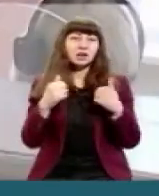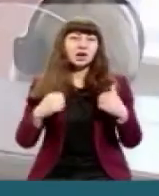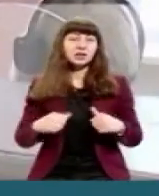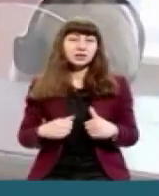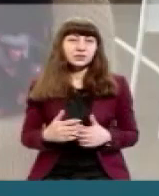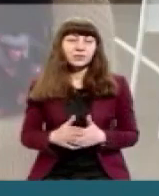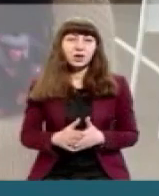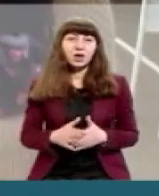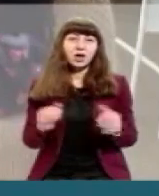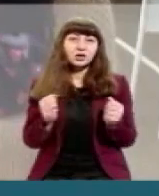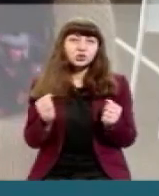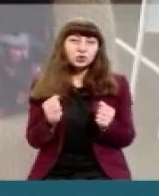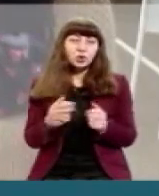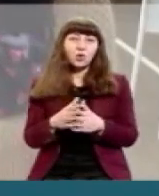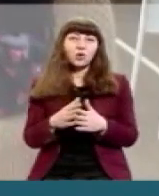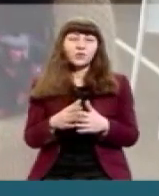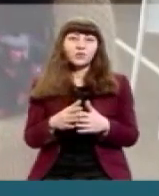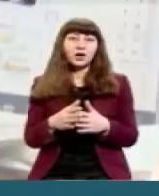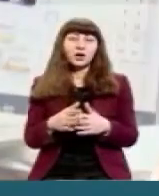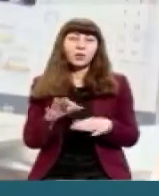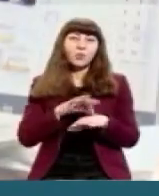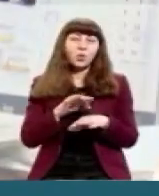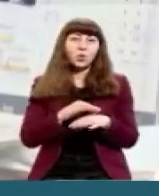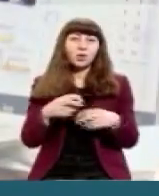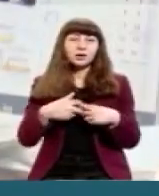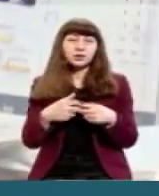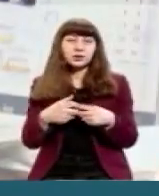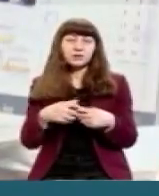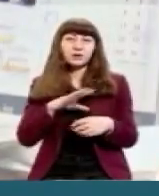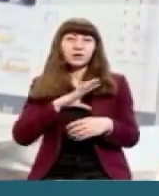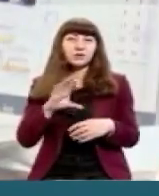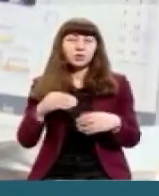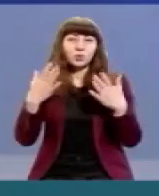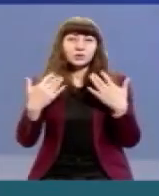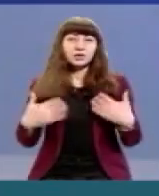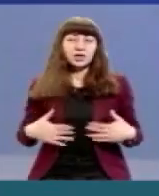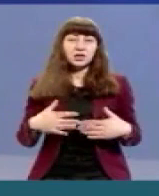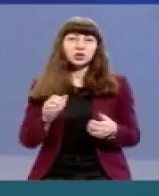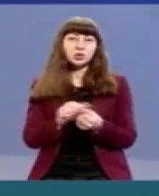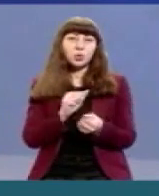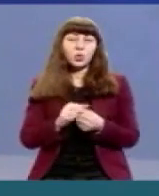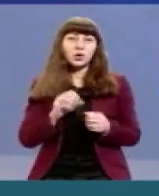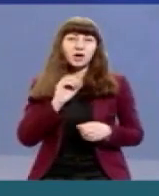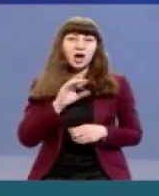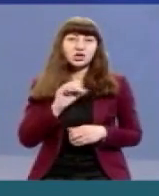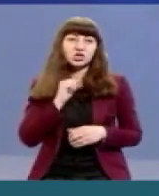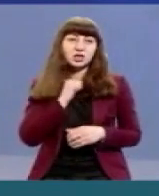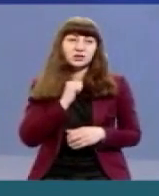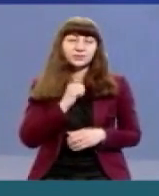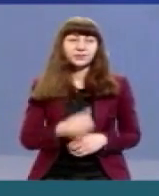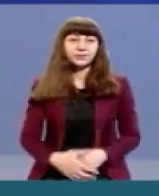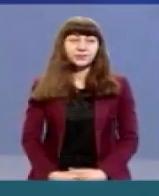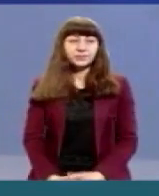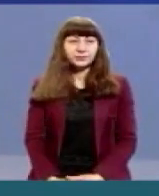следующие симптомы: озноб, адинамия, мышечные и головные боли, ломота во всем теле, сухой кашель. Для обеспечения хранения вакцины